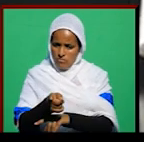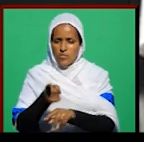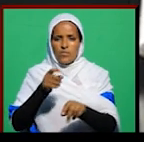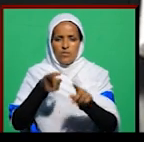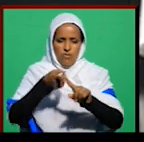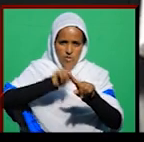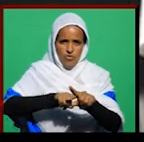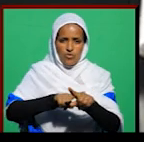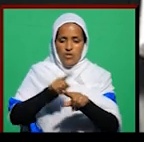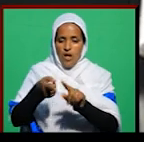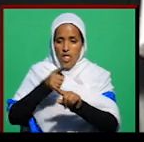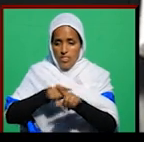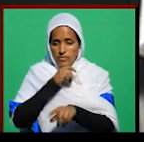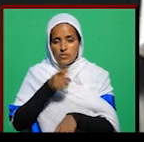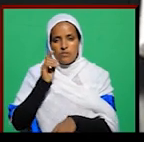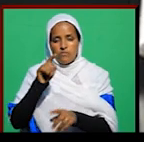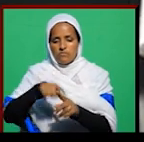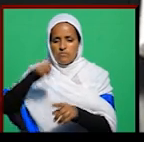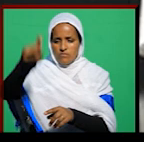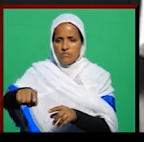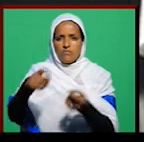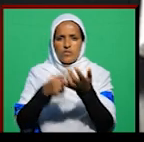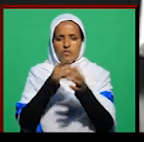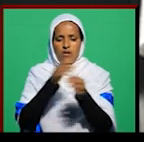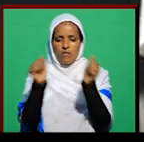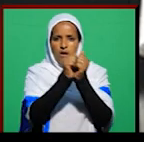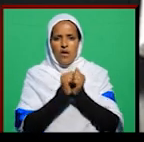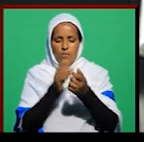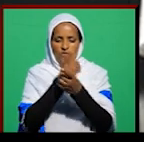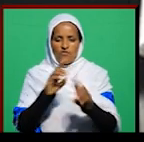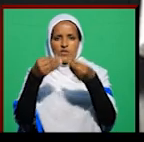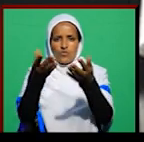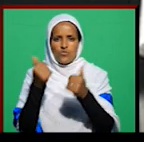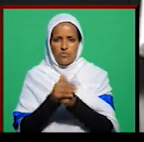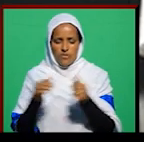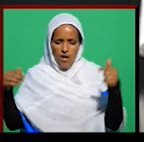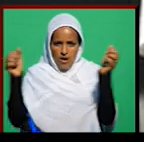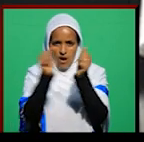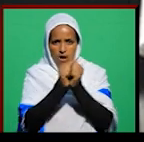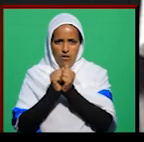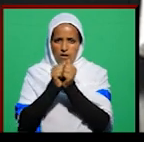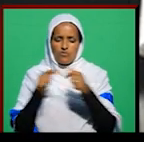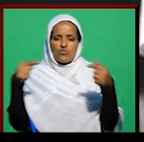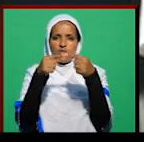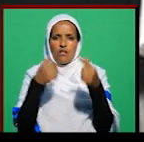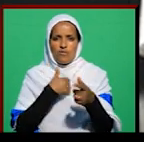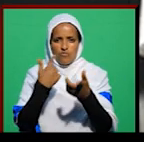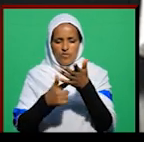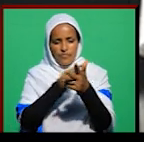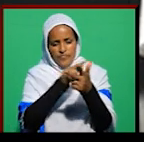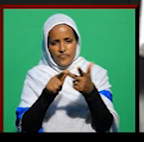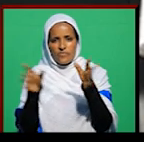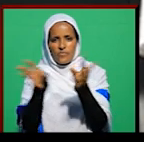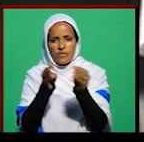አስተምረው የሚመልሰውን መልሰው ያልተመለሰውን አውግዘው የቤተ ክርስቲያን ችግር በጋራ ይፈቱ ነበረ። ይህ የጋራ ጥምረት ነበራቸው፣ የጋራ ግንኙነት ነበራቸው። በዚህም